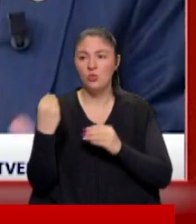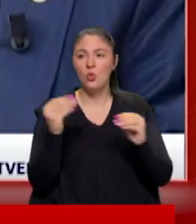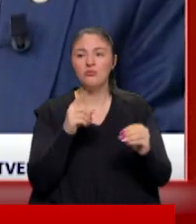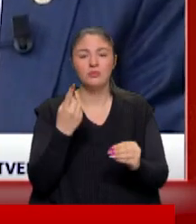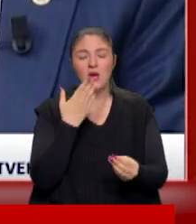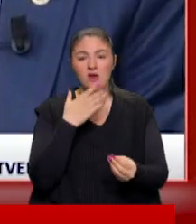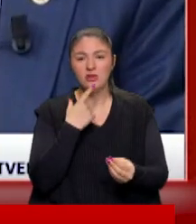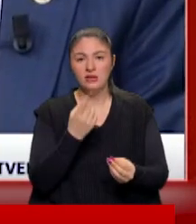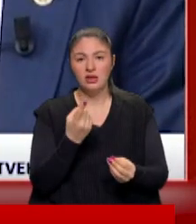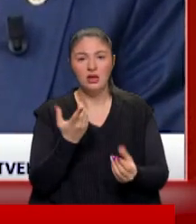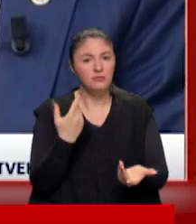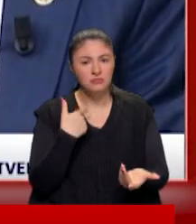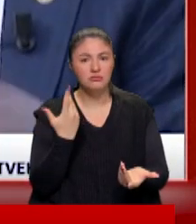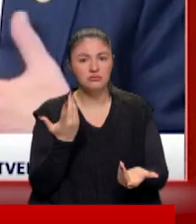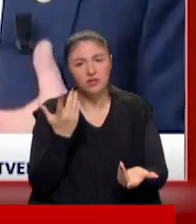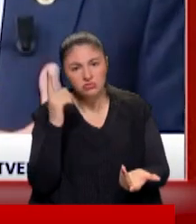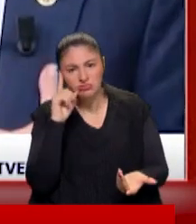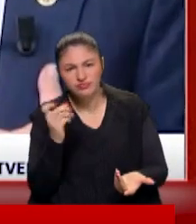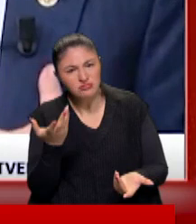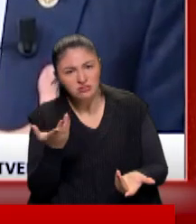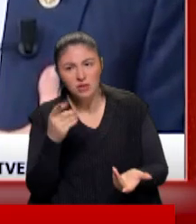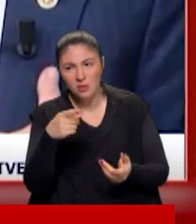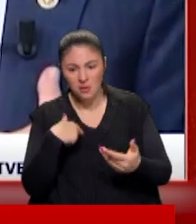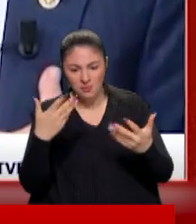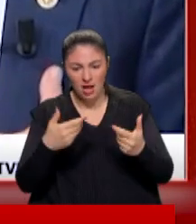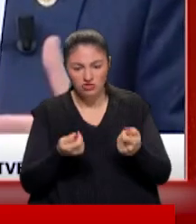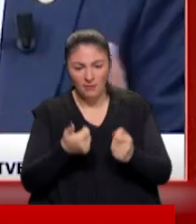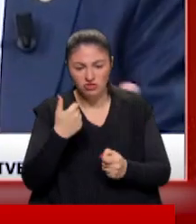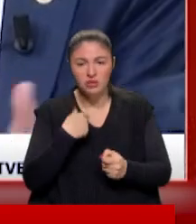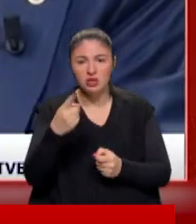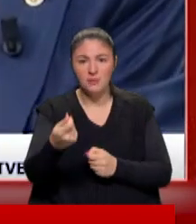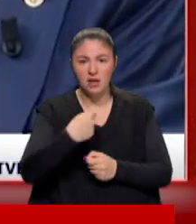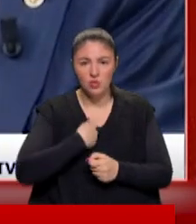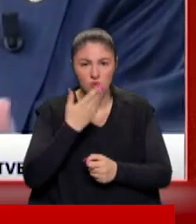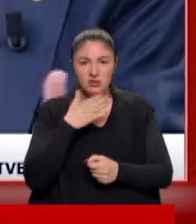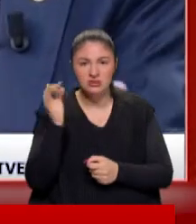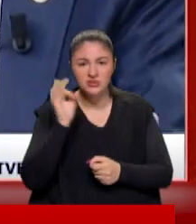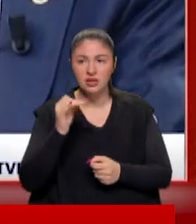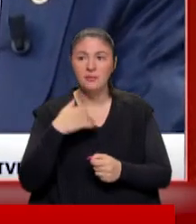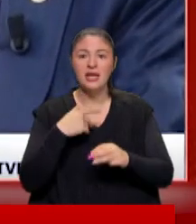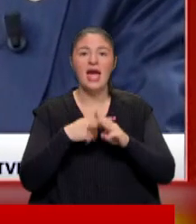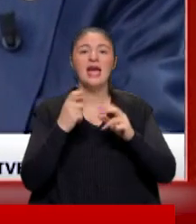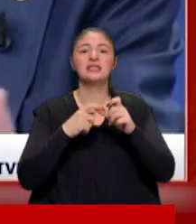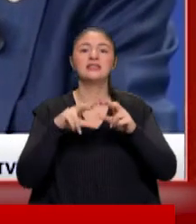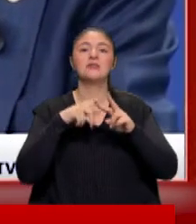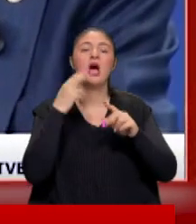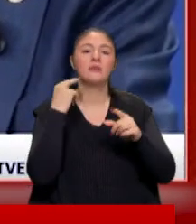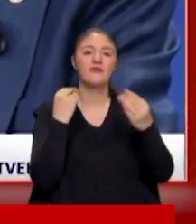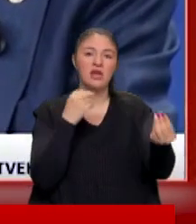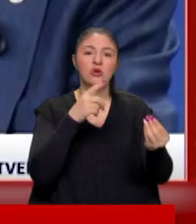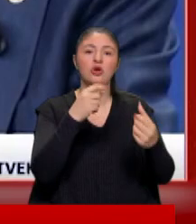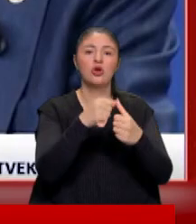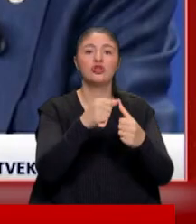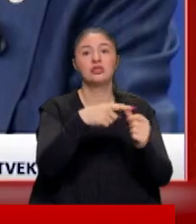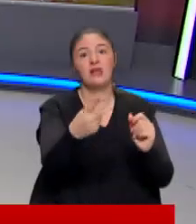dedi, bunda bir şey yok dedi. Nasıl yani dedim. Ben bu partinin mali işler başkanıyım. Senden bana para gelmedi. Ben Esma Hanım'a verdim. Esma Hanım'ın kocasına